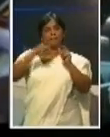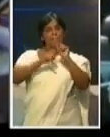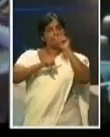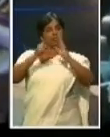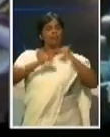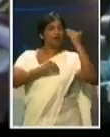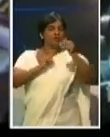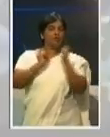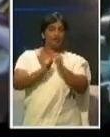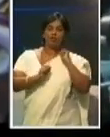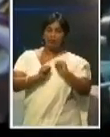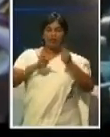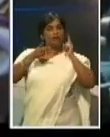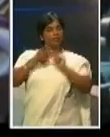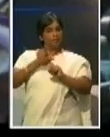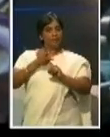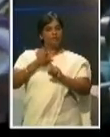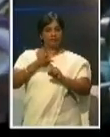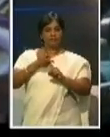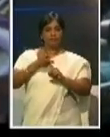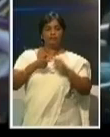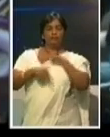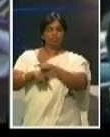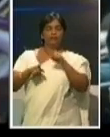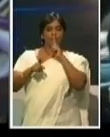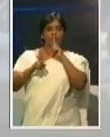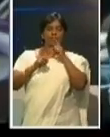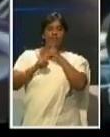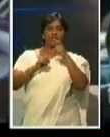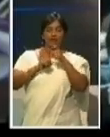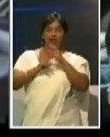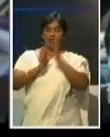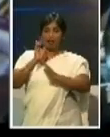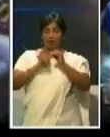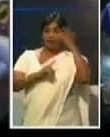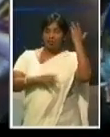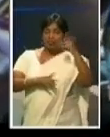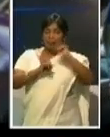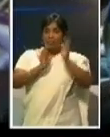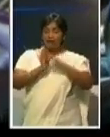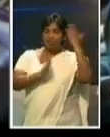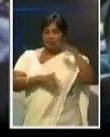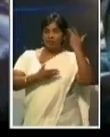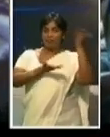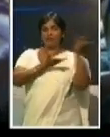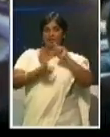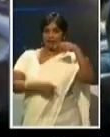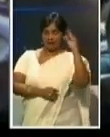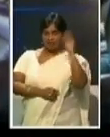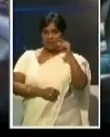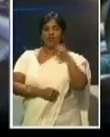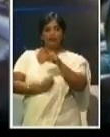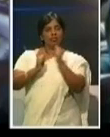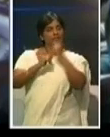ඉදිරි කටයුතු ගැන සාකච්ඡා කරන්න, දෙවෙනි කාරණේ හිටපු අගමැතිතුමා දිමුජයරත්න අගමැතිතුමාගේ දේහය පාර්ලිමේන්තුවට රැගෙන එන හෙට හවස